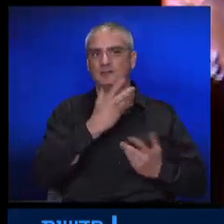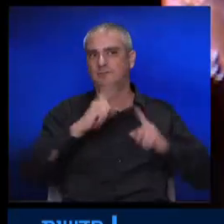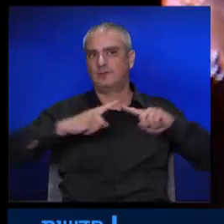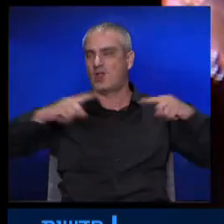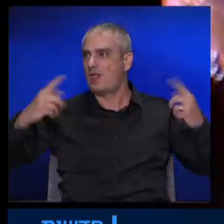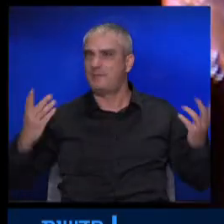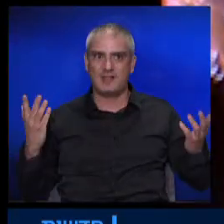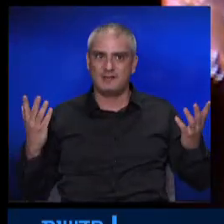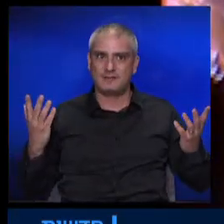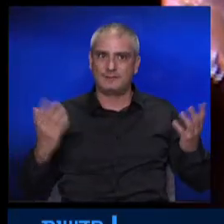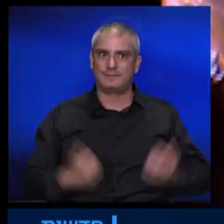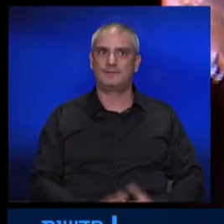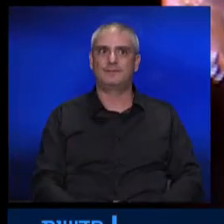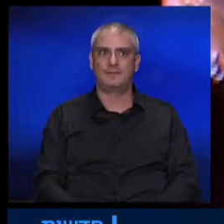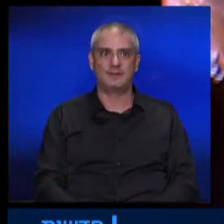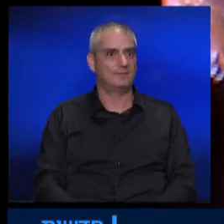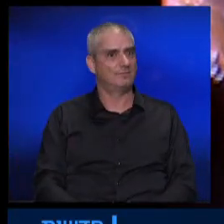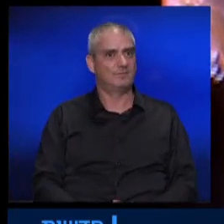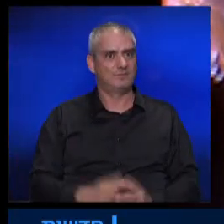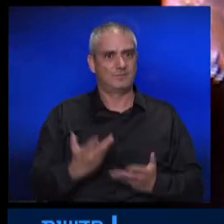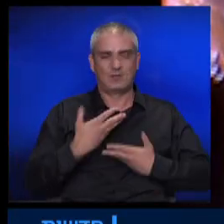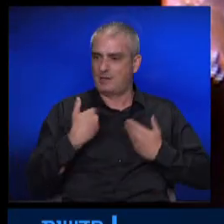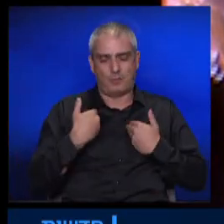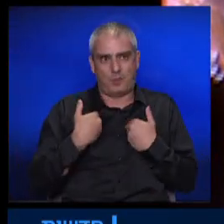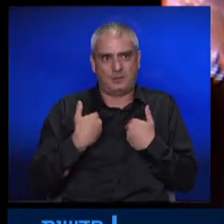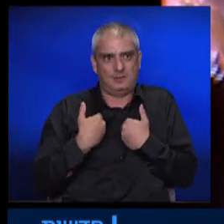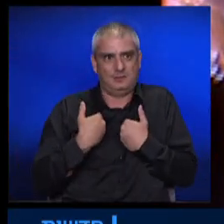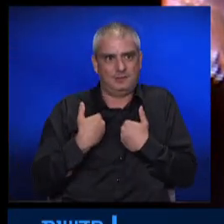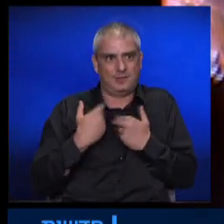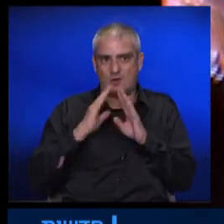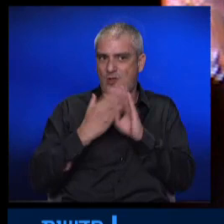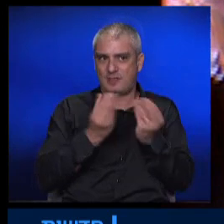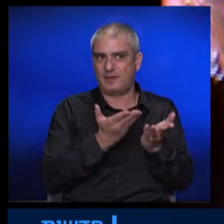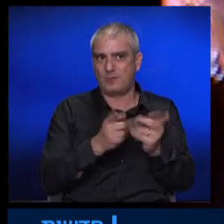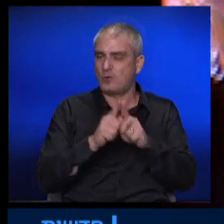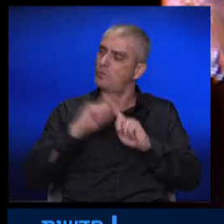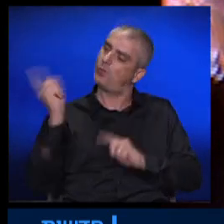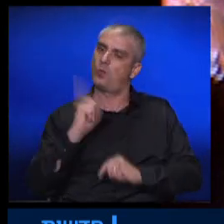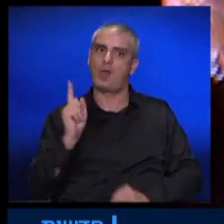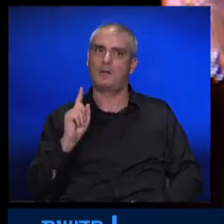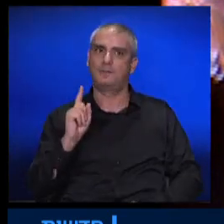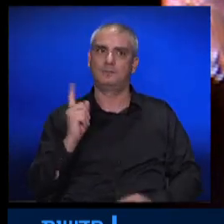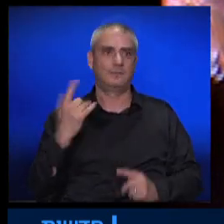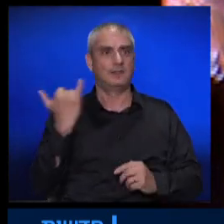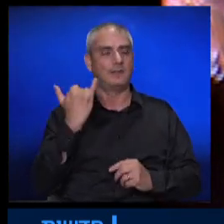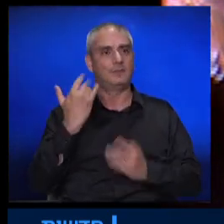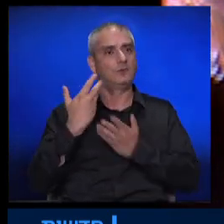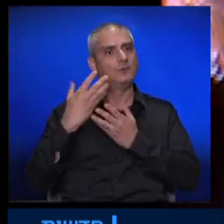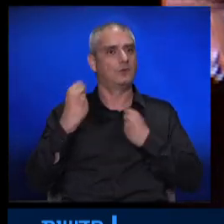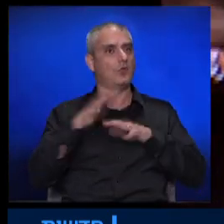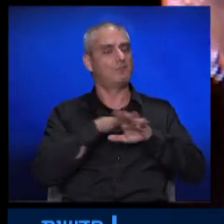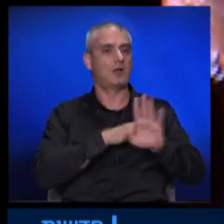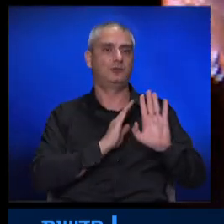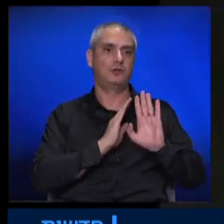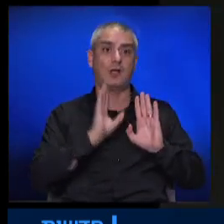מיני. לא קיבלו אותי לכל הדברים האלה כמו אחד מכולם. תמיד נותנים לך פה הרגשה, גם במוזיקה,